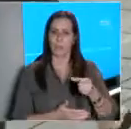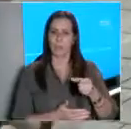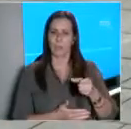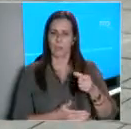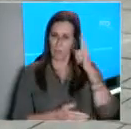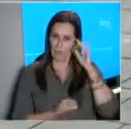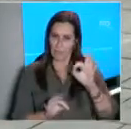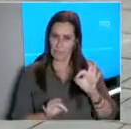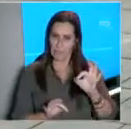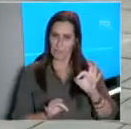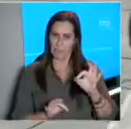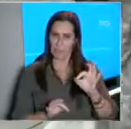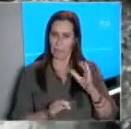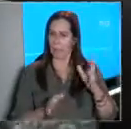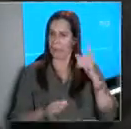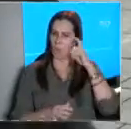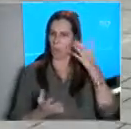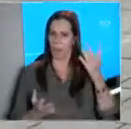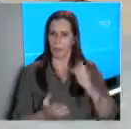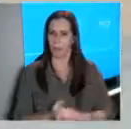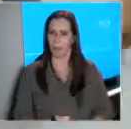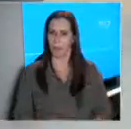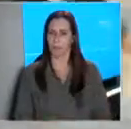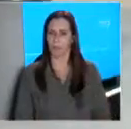שאתה בסדר, מה יש לך לדאוג?